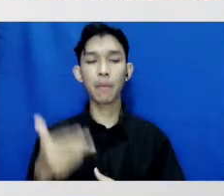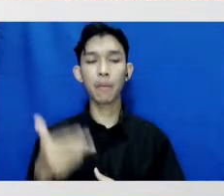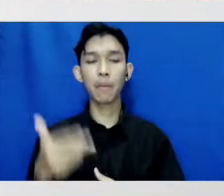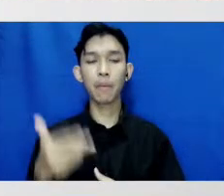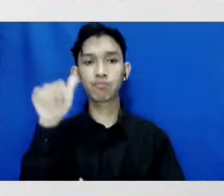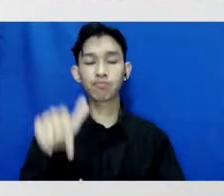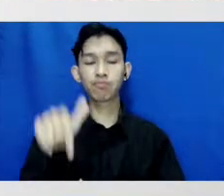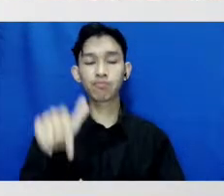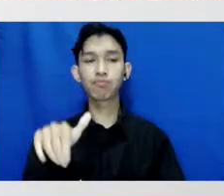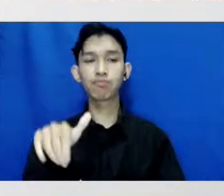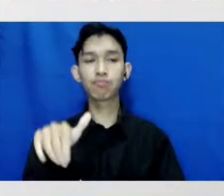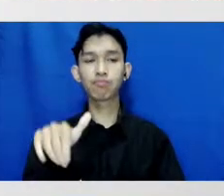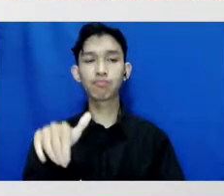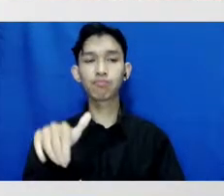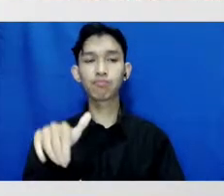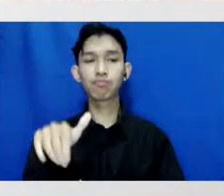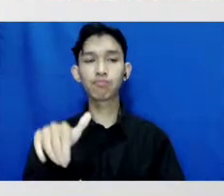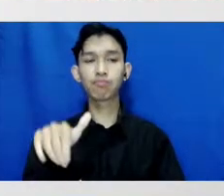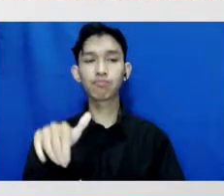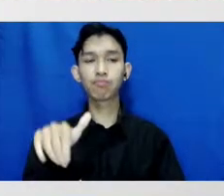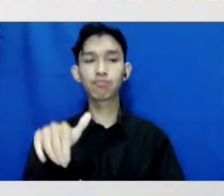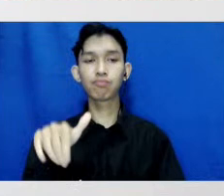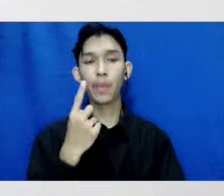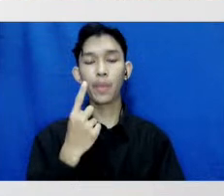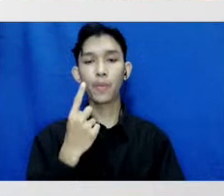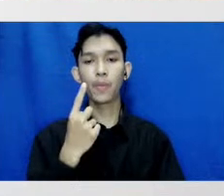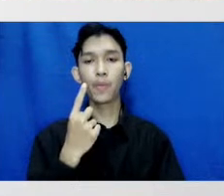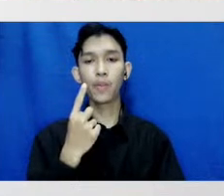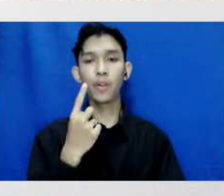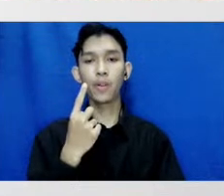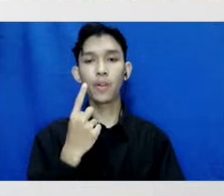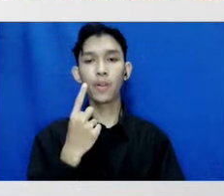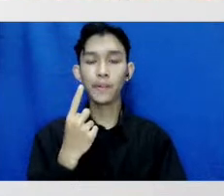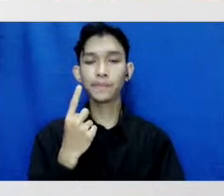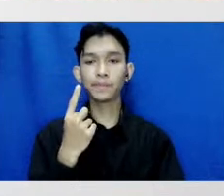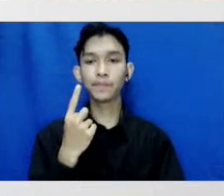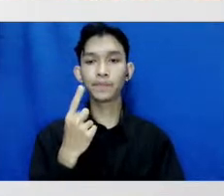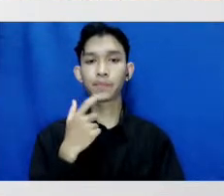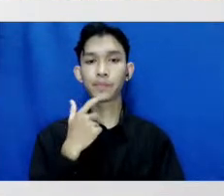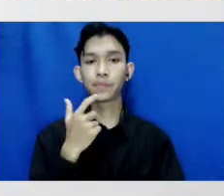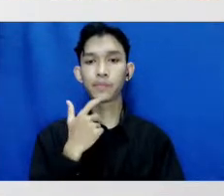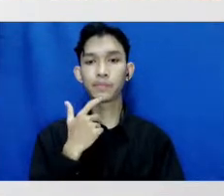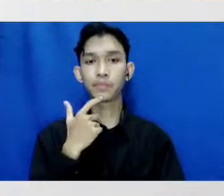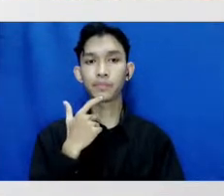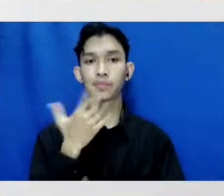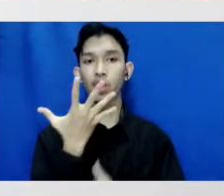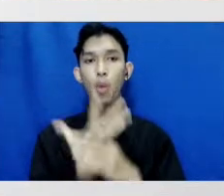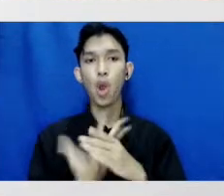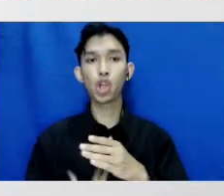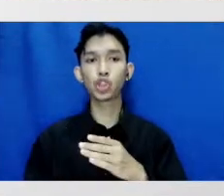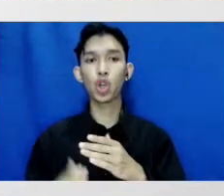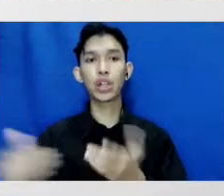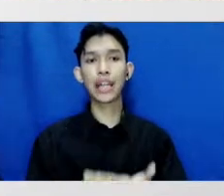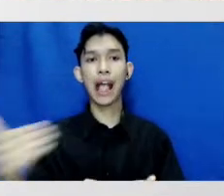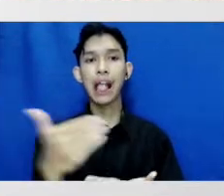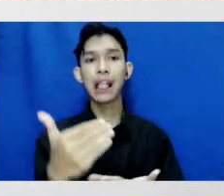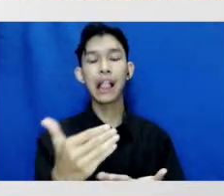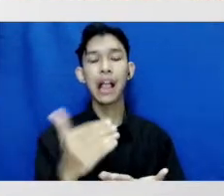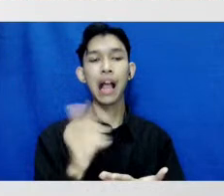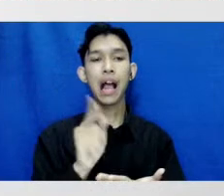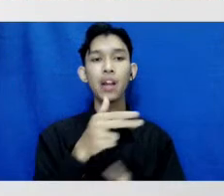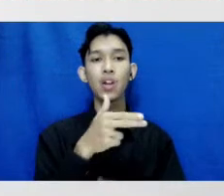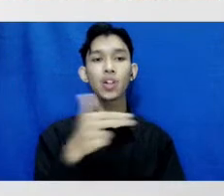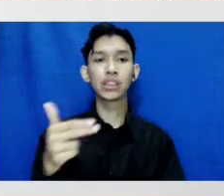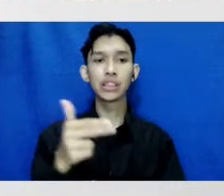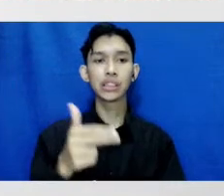ada satu hal terkait kebocoran data yang marak terjadi di Indonesia. Satu hal yang